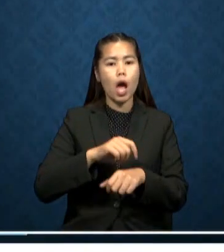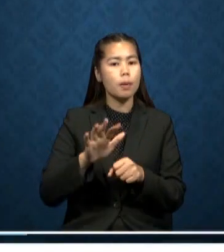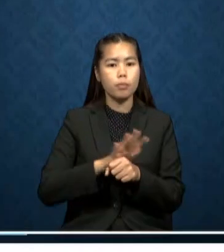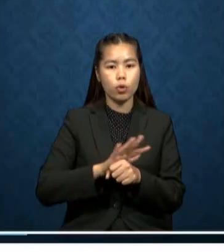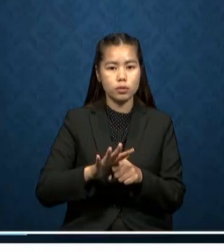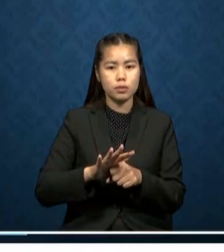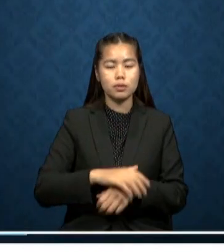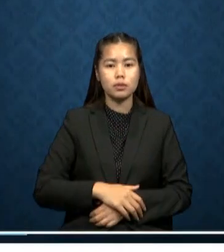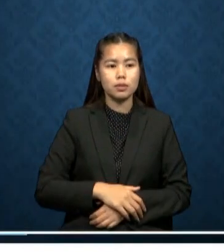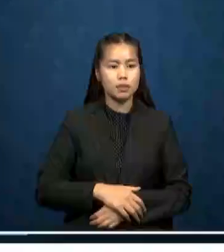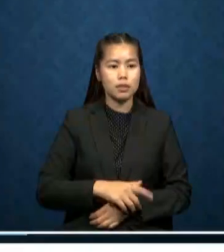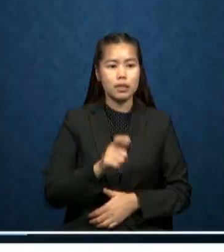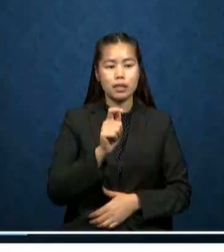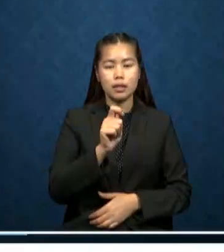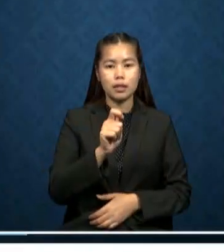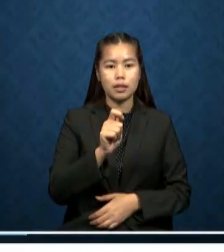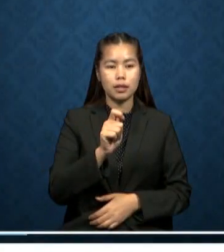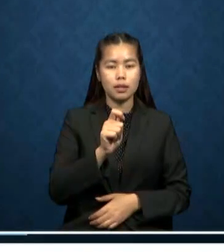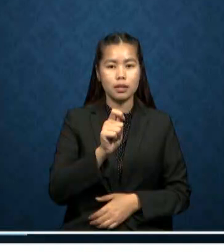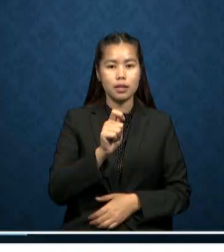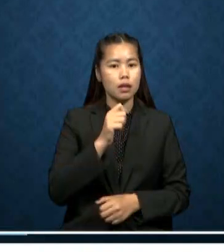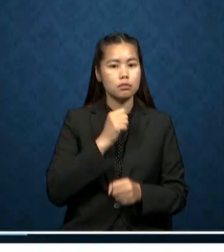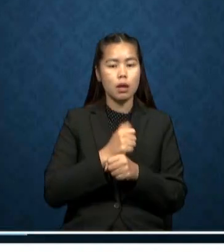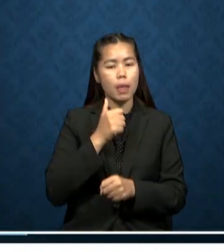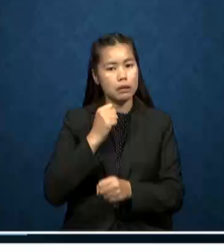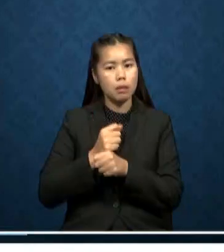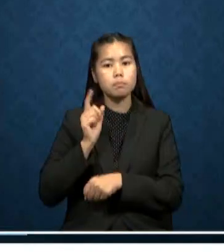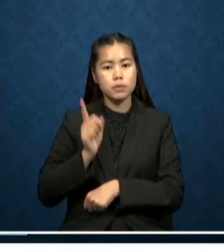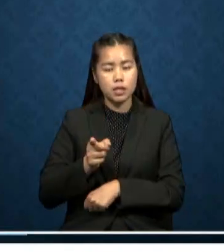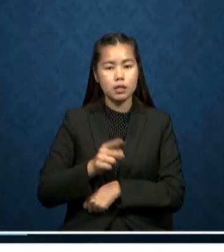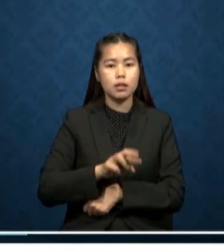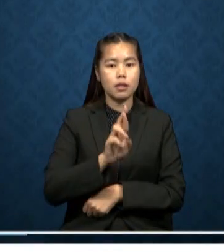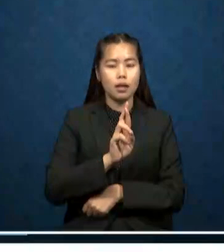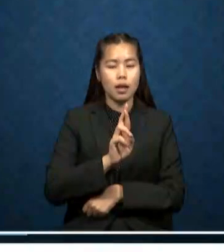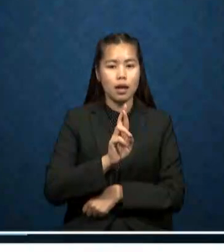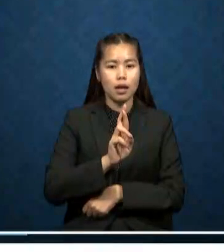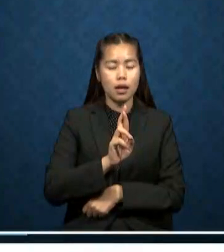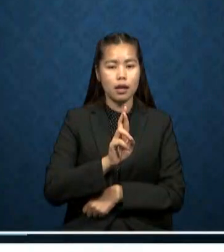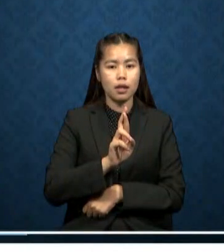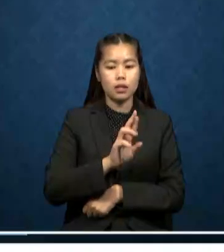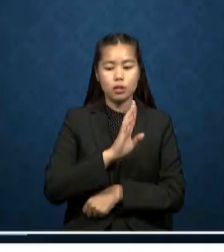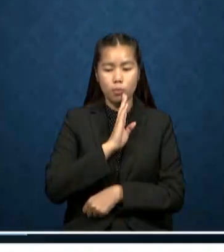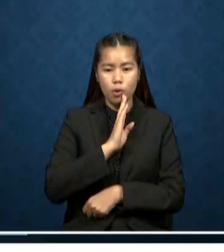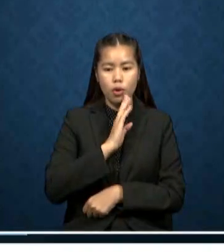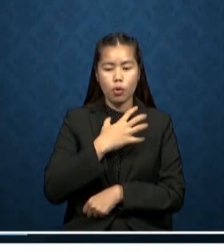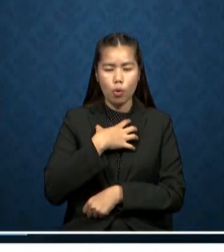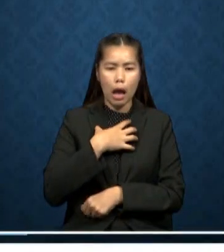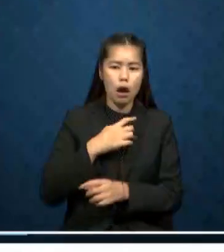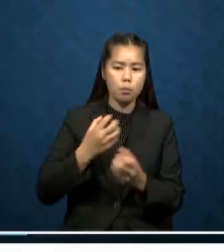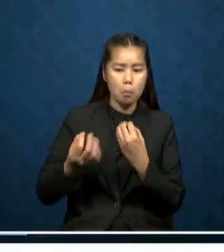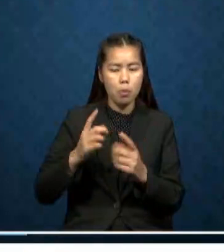aการสามารถปฏิบัติได้จริง applicabilityและ Rการตอบสนองความต้องการครบถ้วน Response